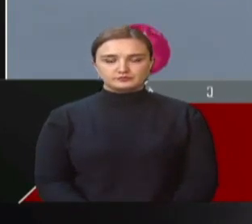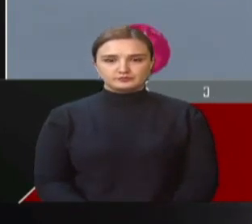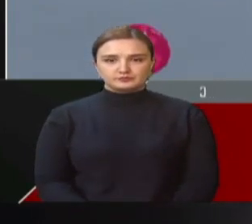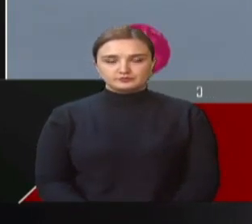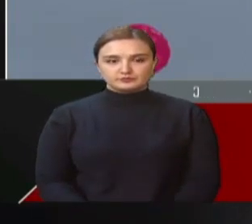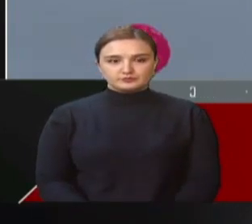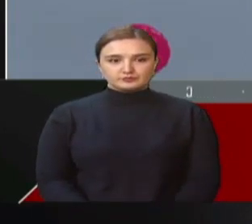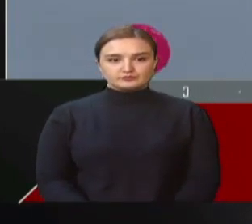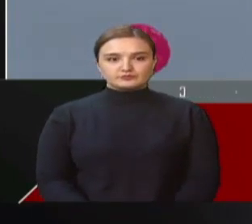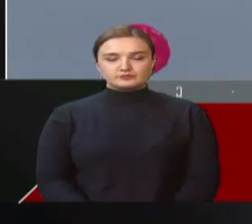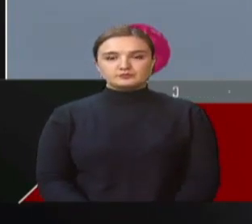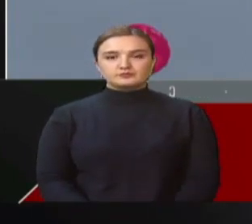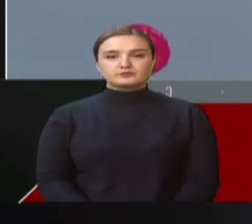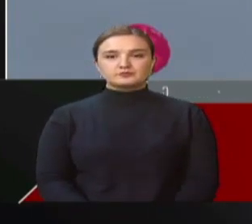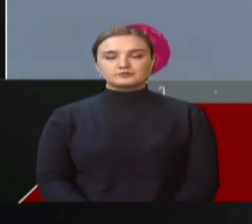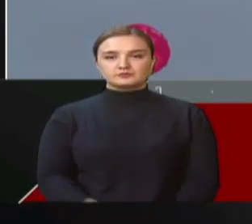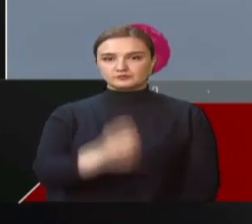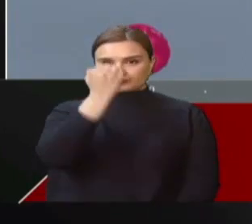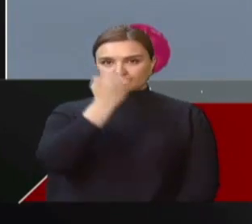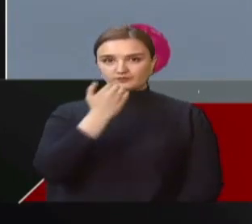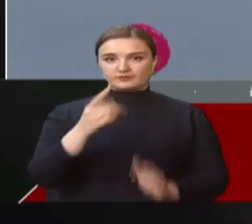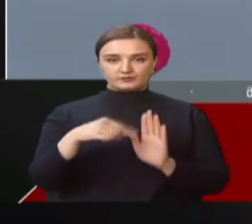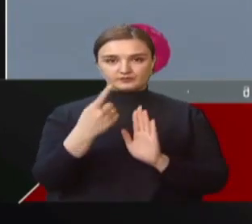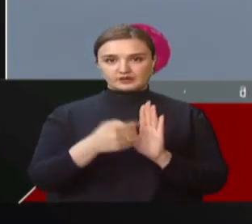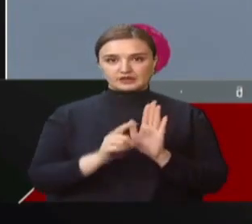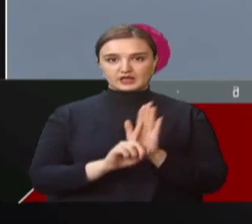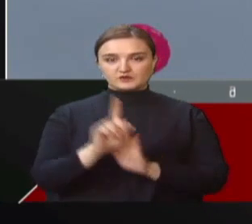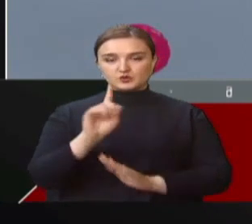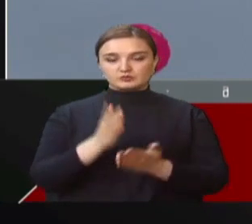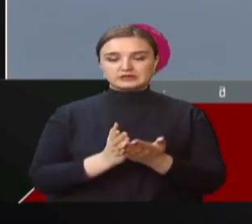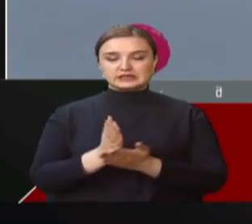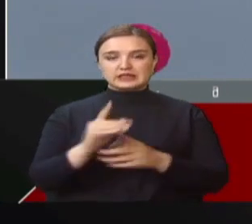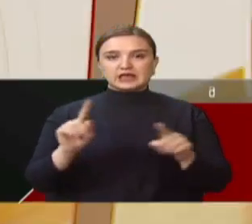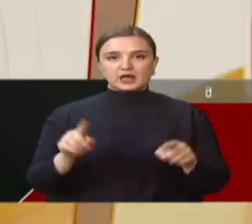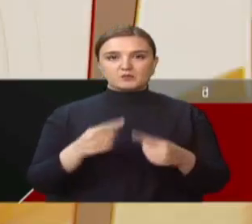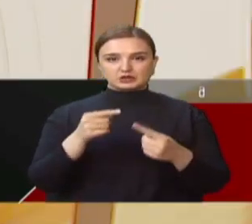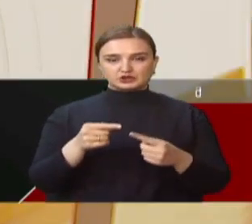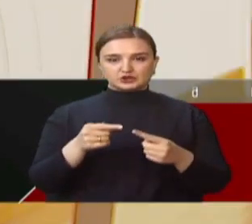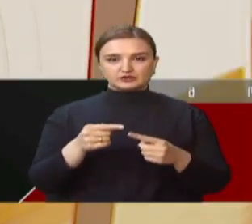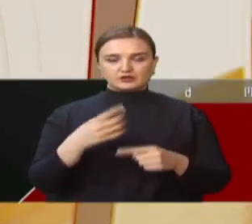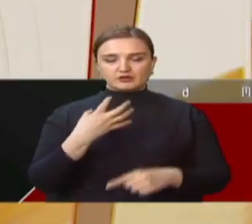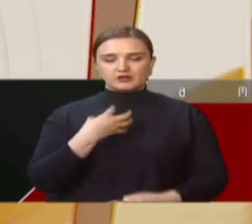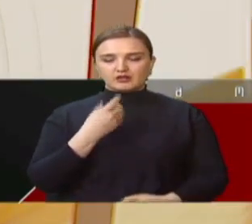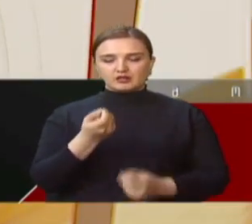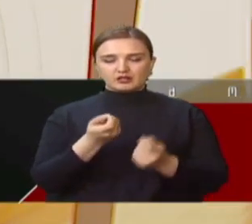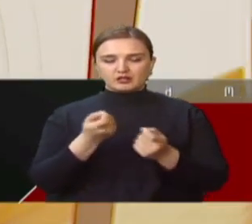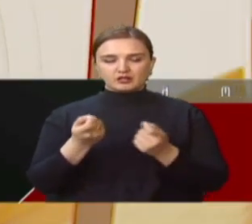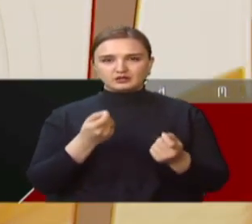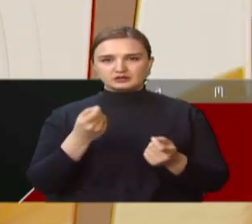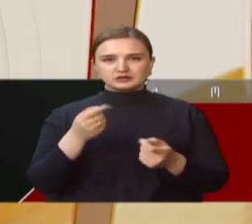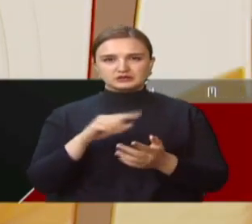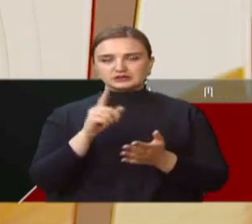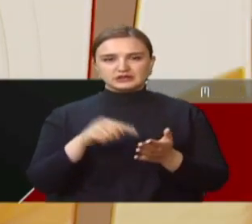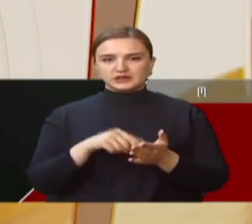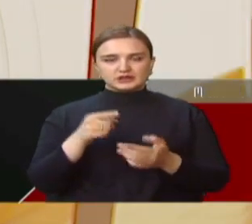În modul bănuit, cu toate acestea, David Cotimi, turam, strategia amasenebeli, mi-aure chiarisolan, să câte bise, ze discuții